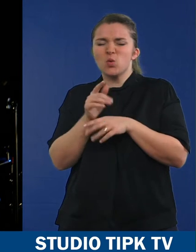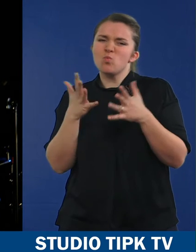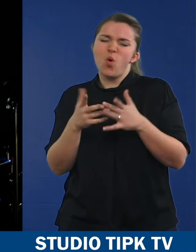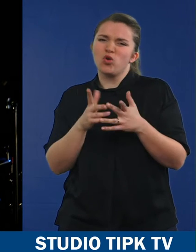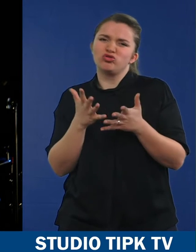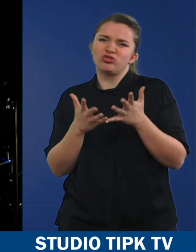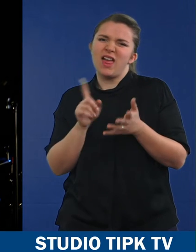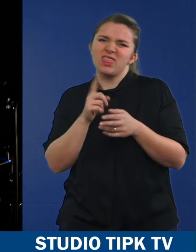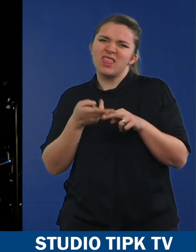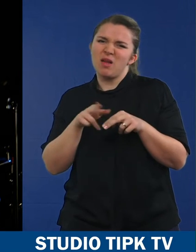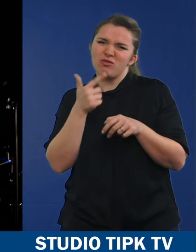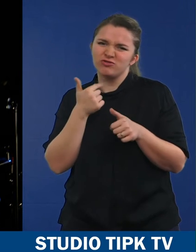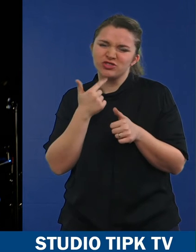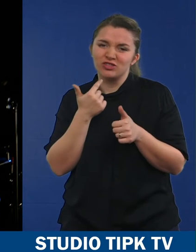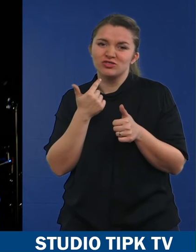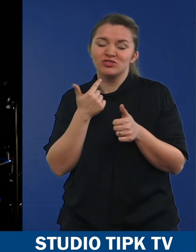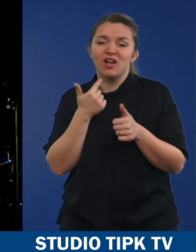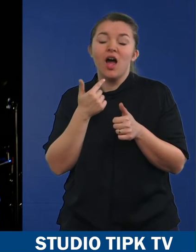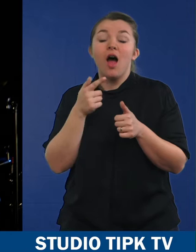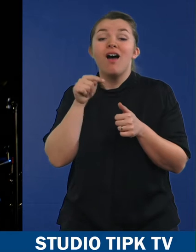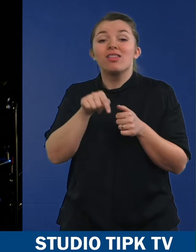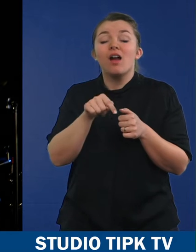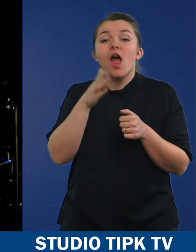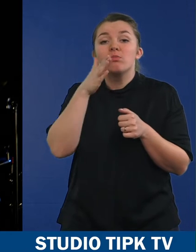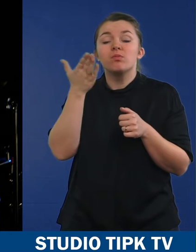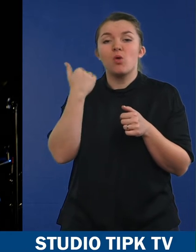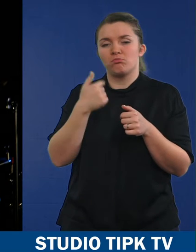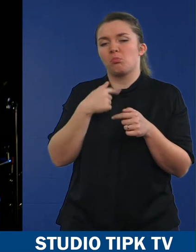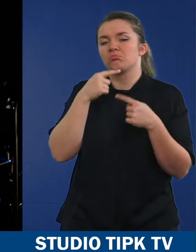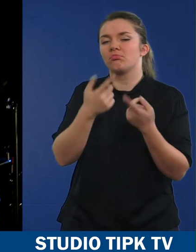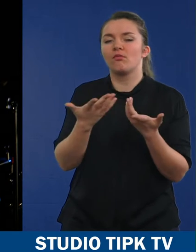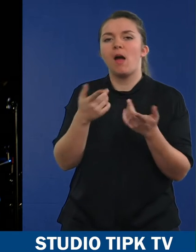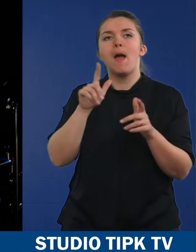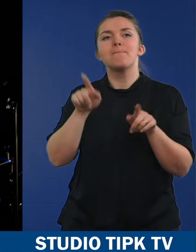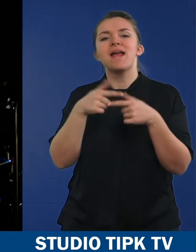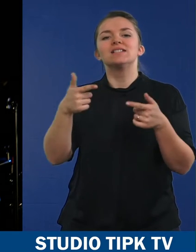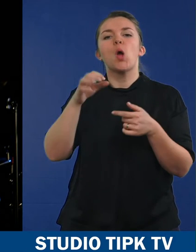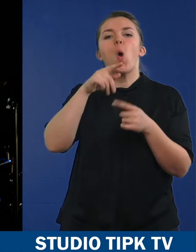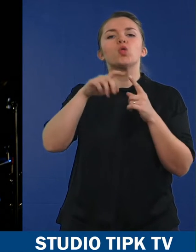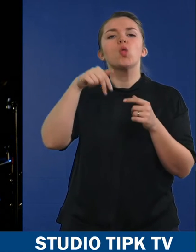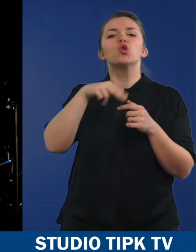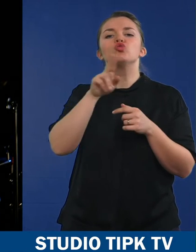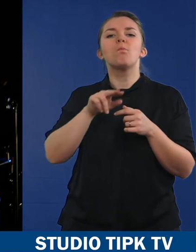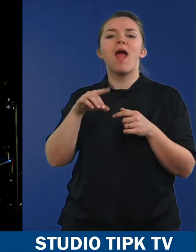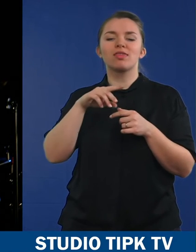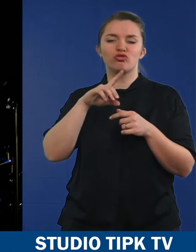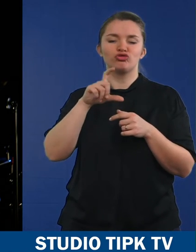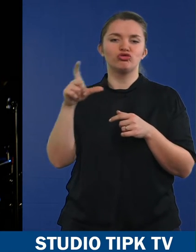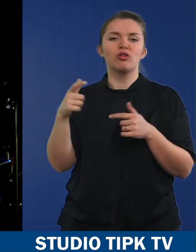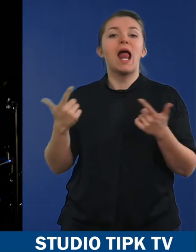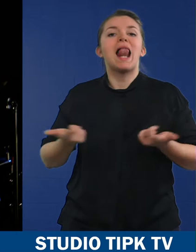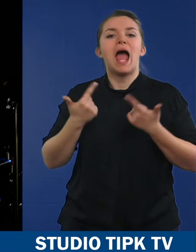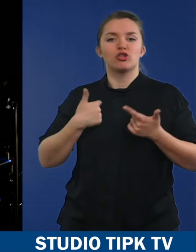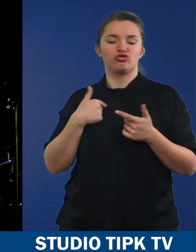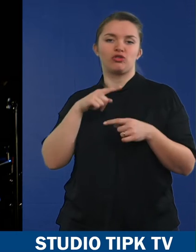morda ni najbolj všeč. Takrat bi bilo, če uporabim besede pesnika Otona Župančiča, veliko